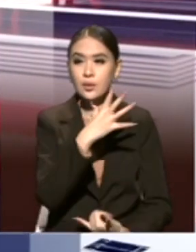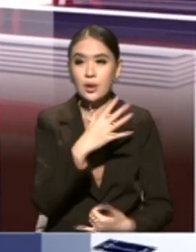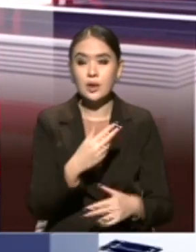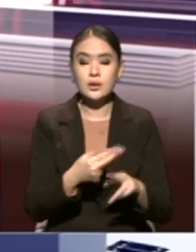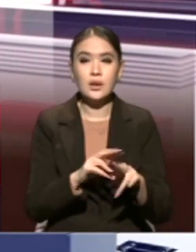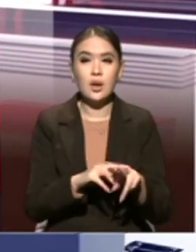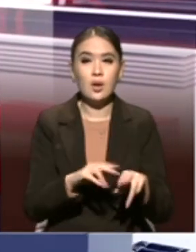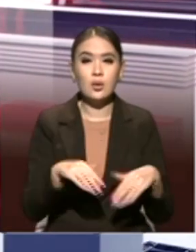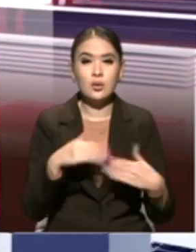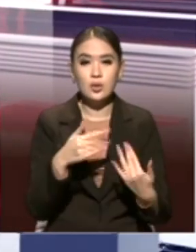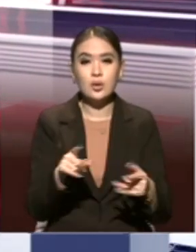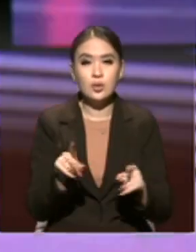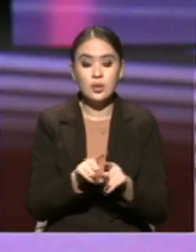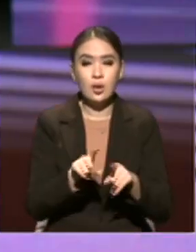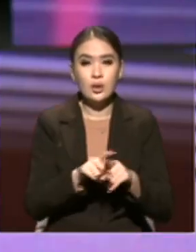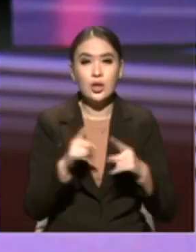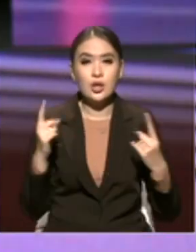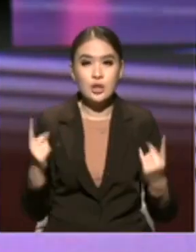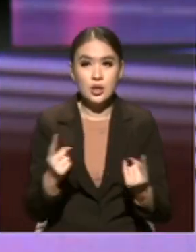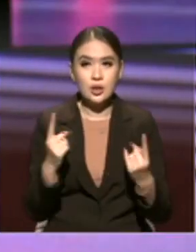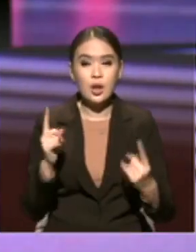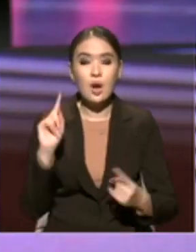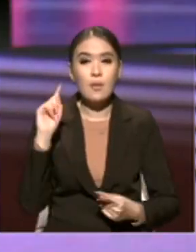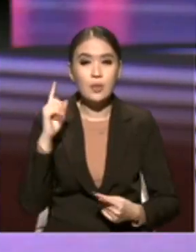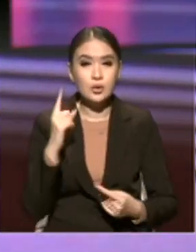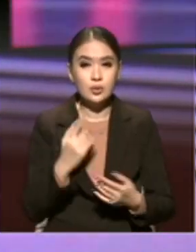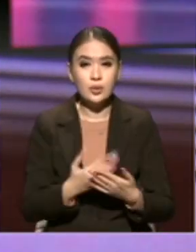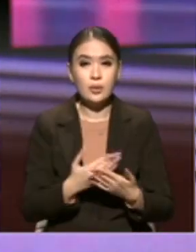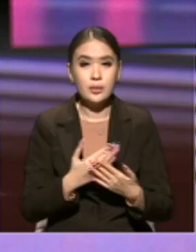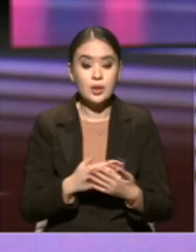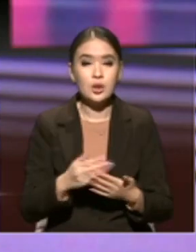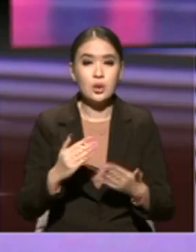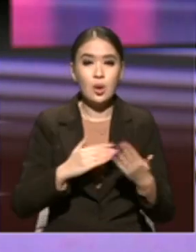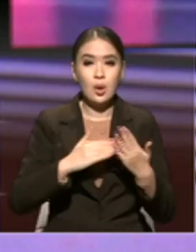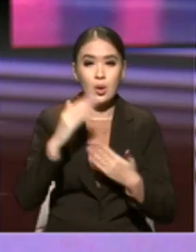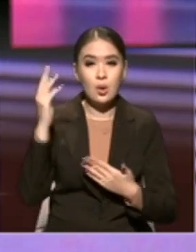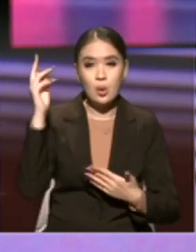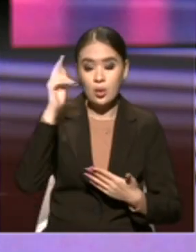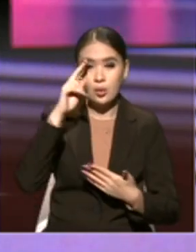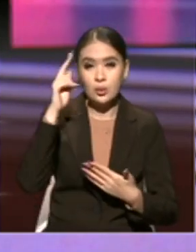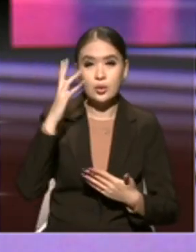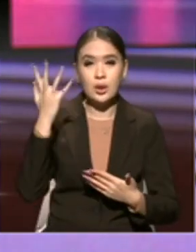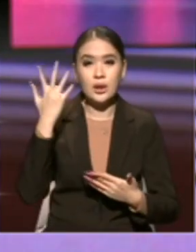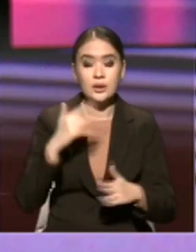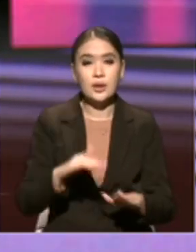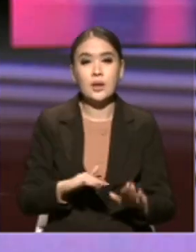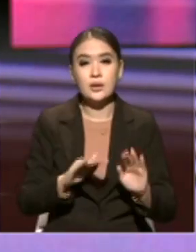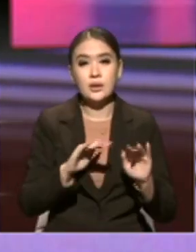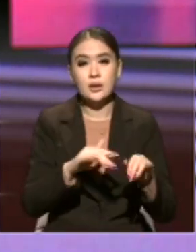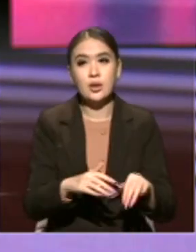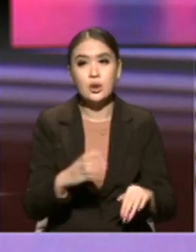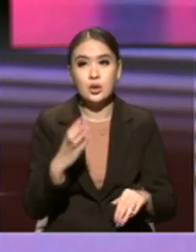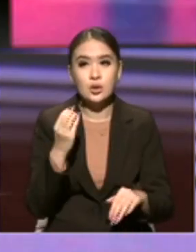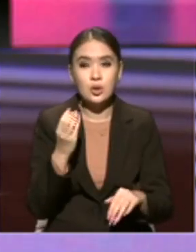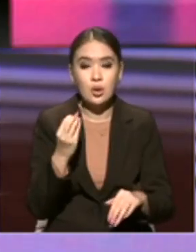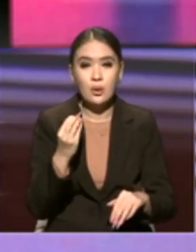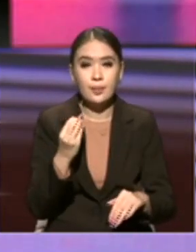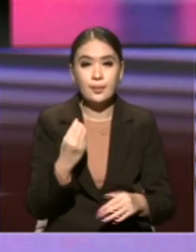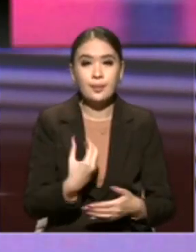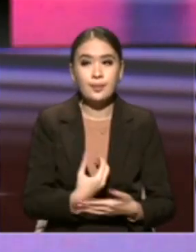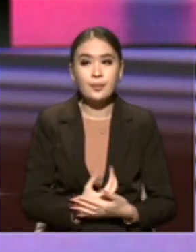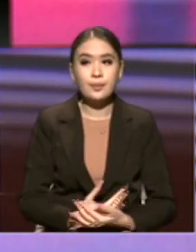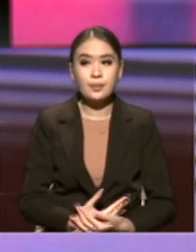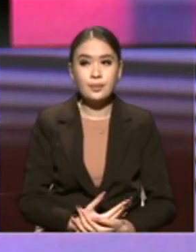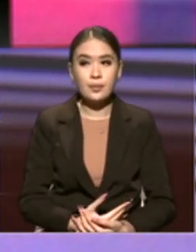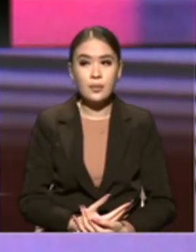да тамаша бір жеңілдік. Өткені неге дейсіз ғой? Жоғары оқу орнына түсіп отырып, тағы да бір... Жоқ, бізде былай болмайды ғой, Руслан мырза.